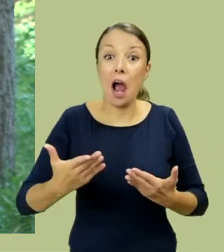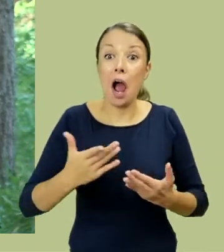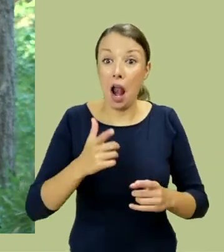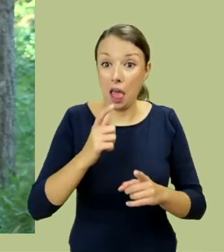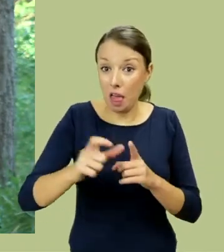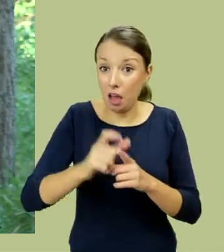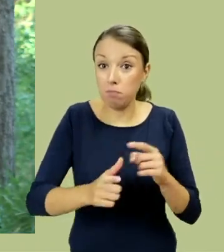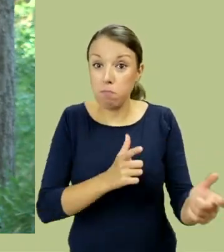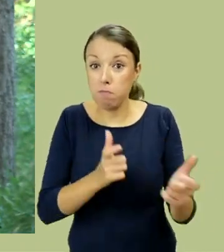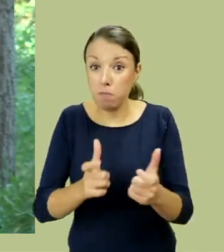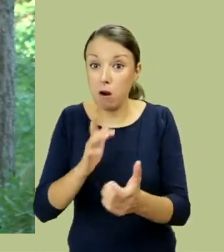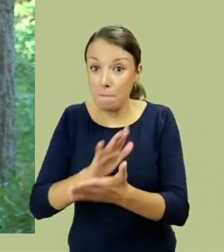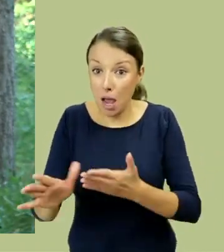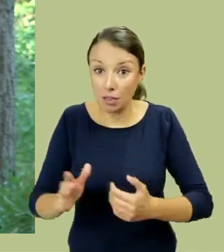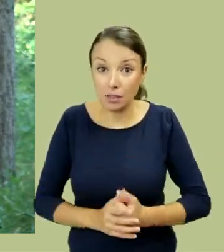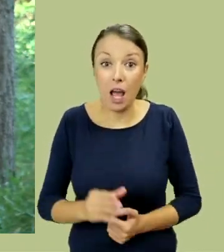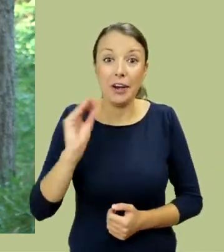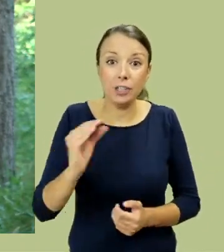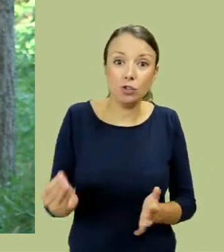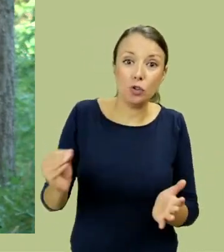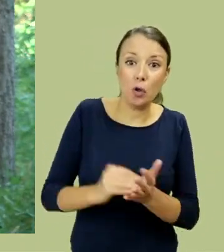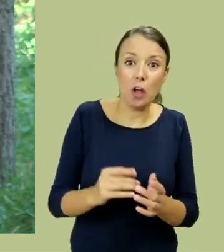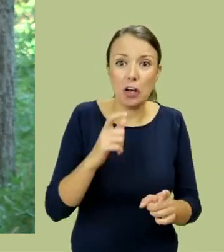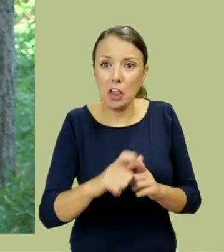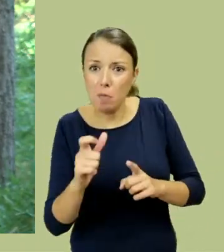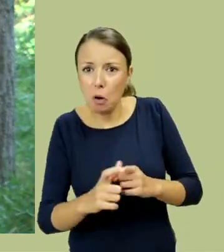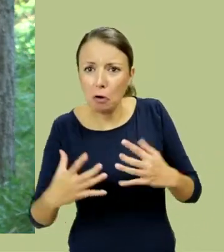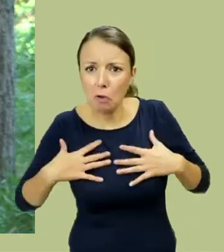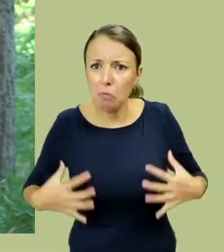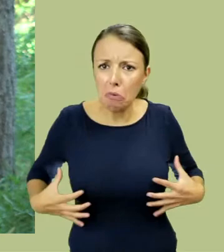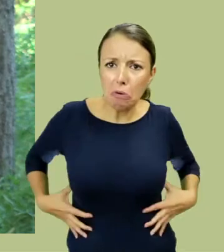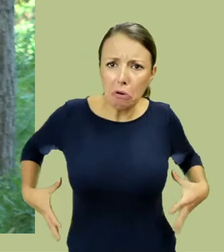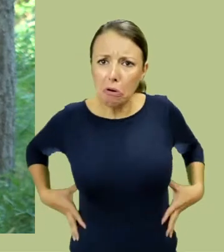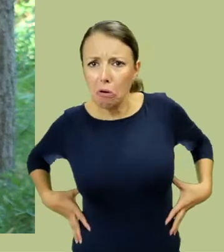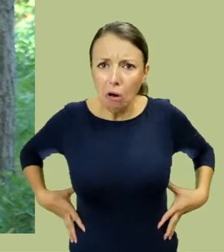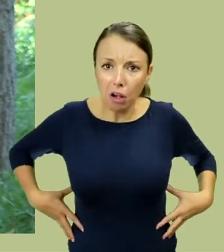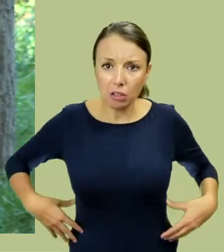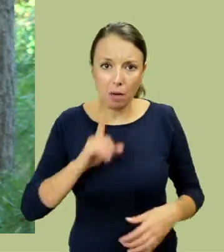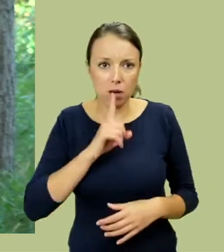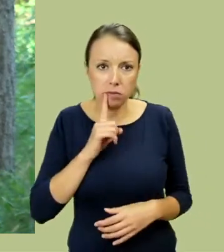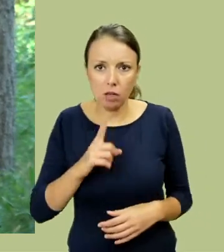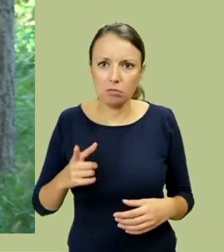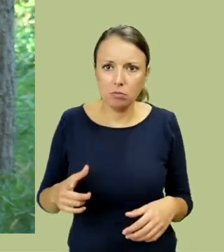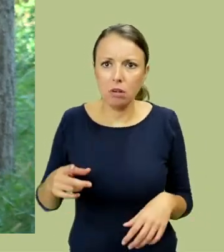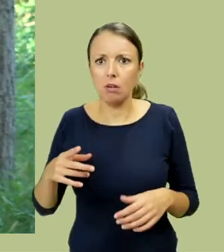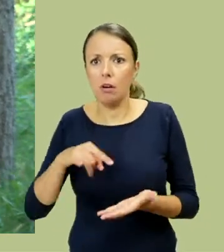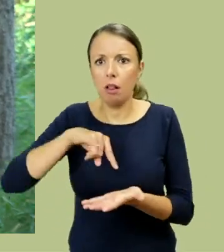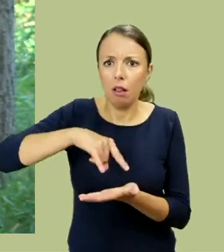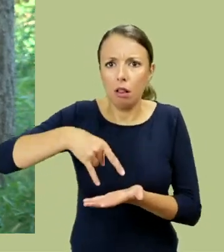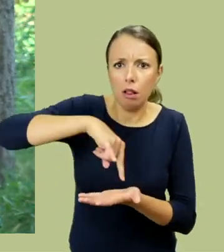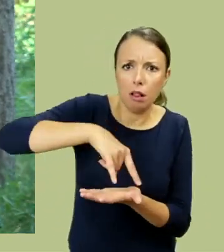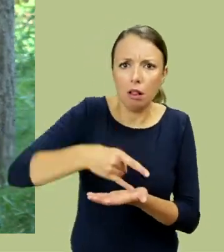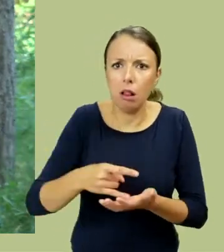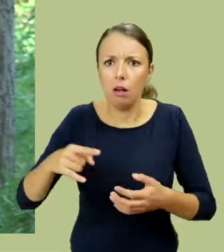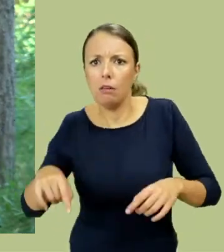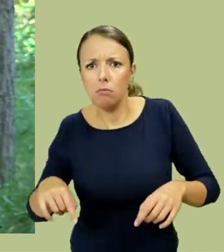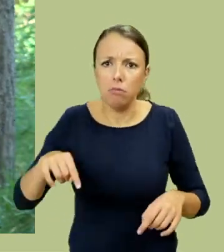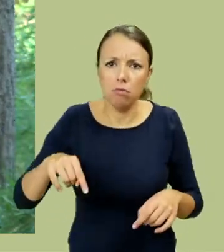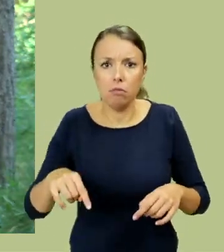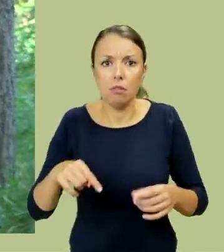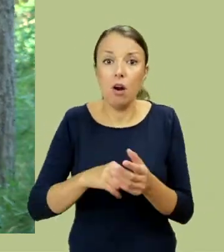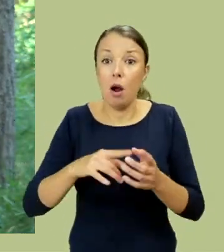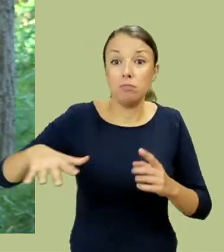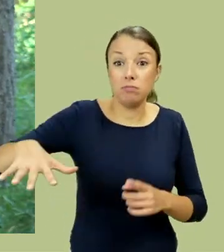jeszcze w te naboje tu i tam, w tym była po prostu, ledwie się posuwały po tej Warszawie, gdzieś w centrum, może koło Parku